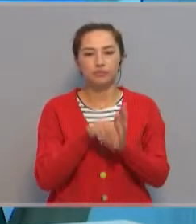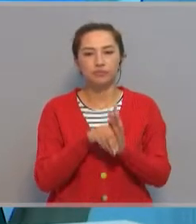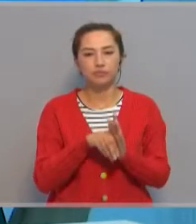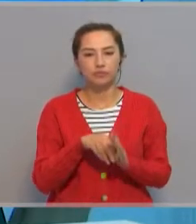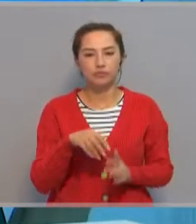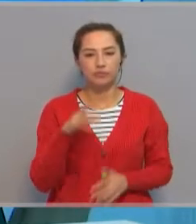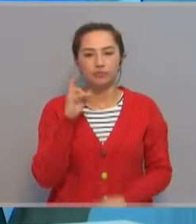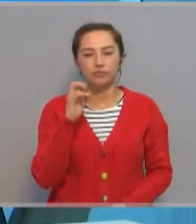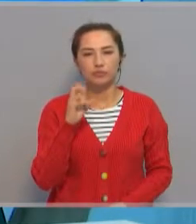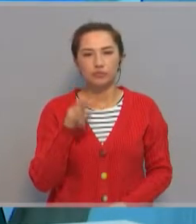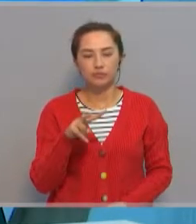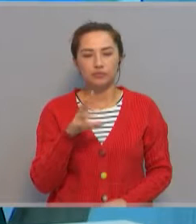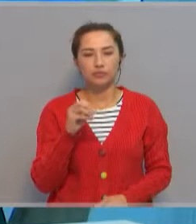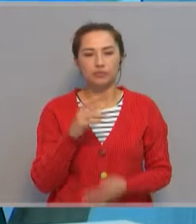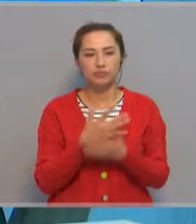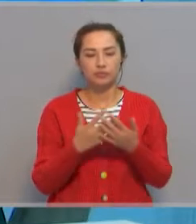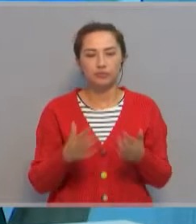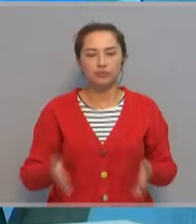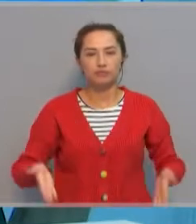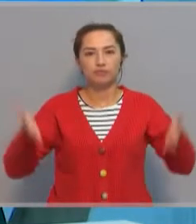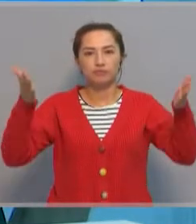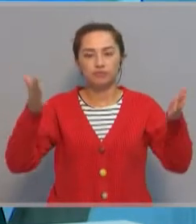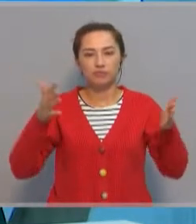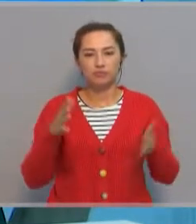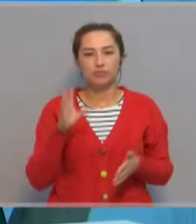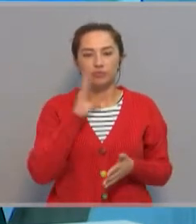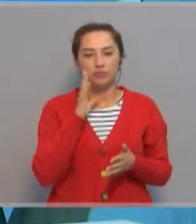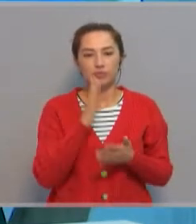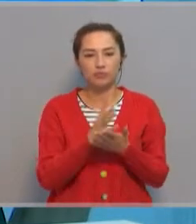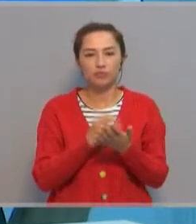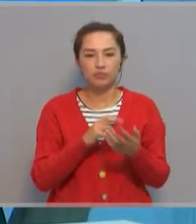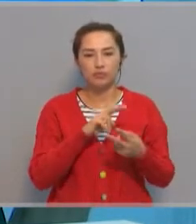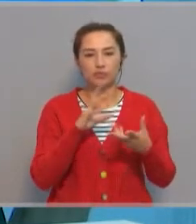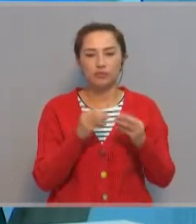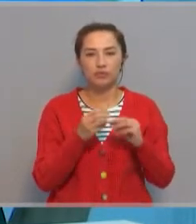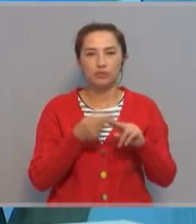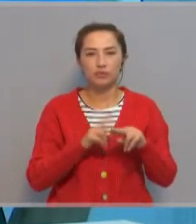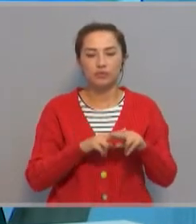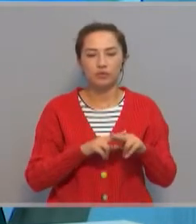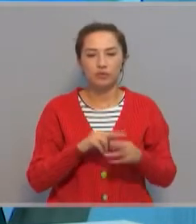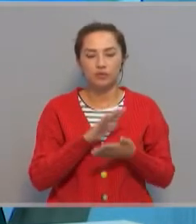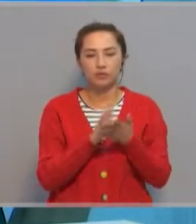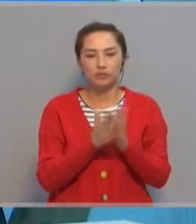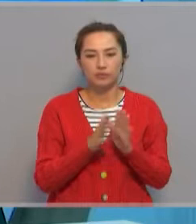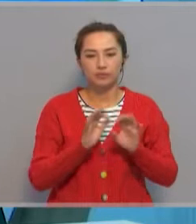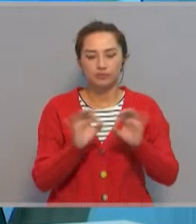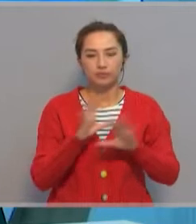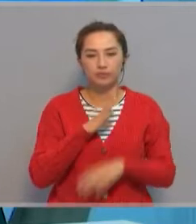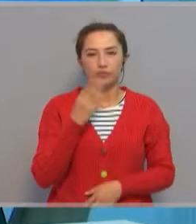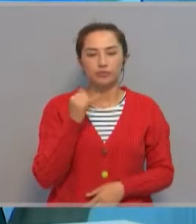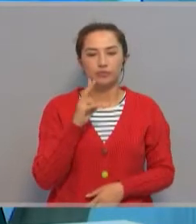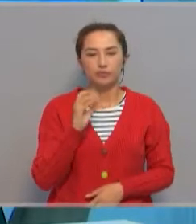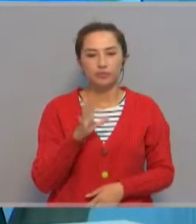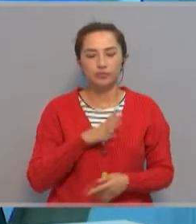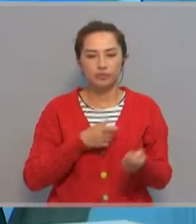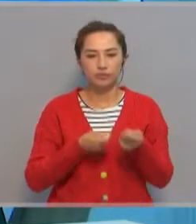бірнеше канал мен қойманың бөгеттері биіктетіліп, су жинақталуда. Саладағы жұмыстың жай-күйі облыс әкімі Мырзақ Шөкеевтің